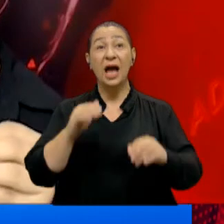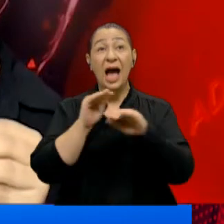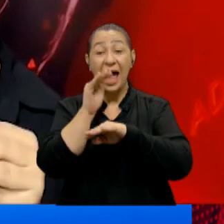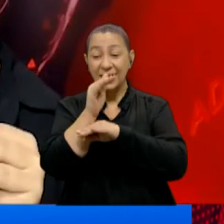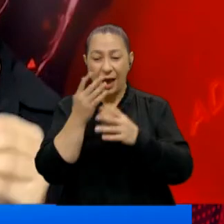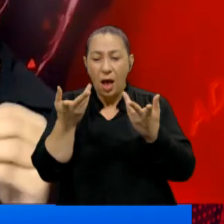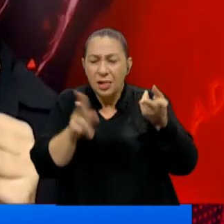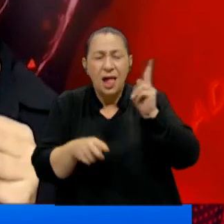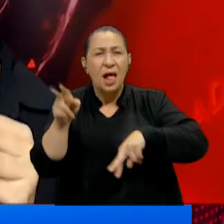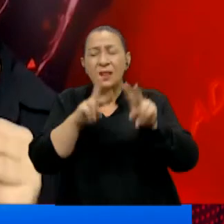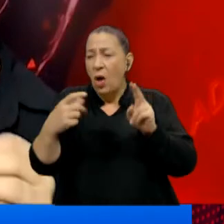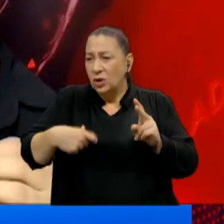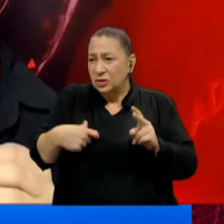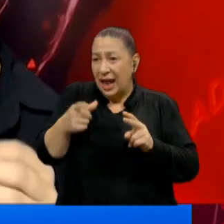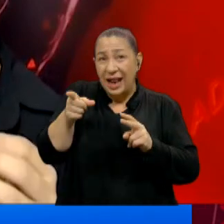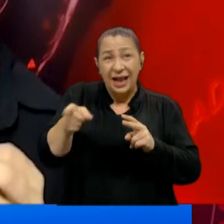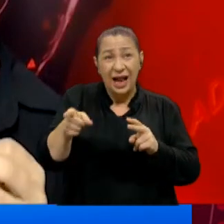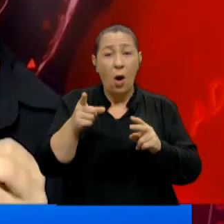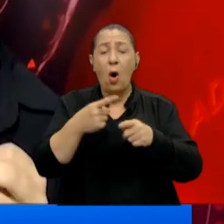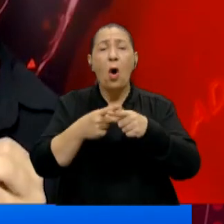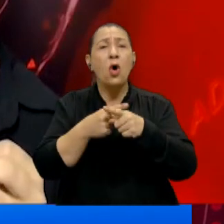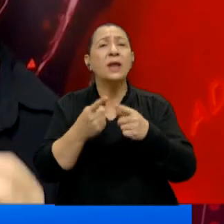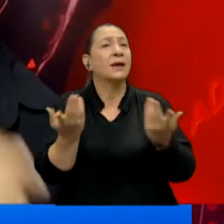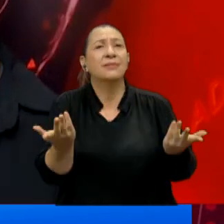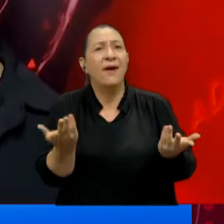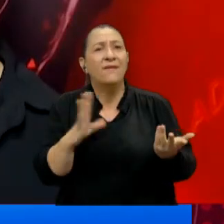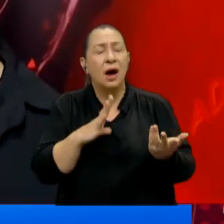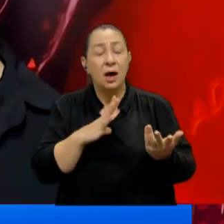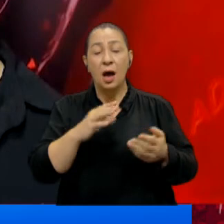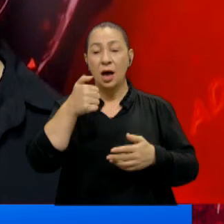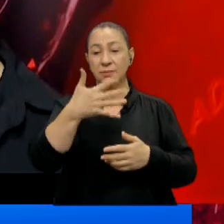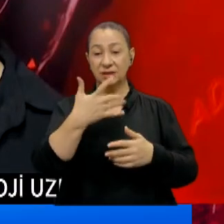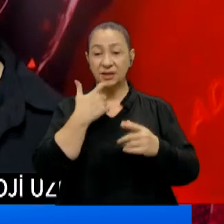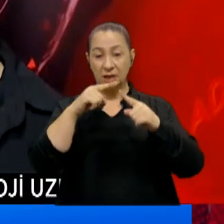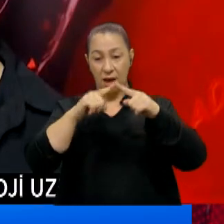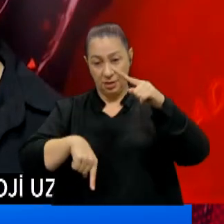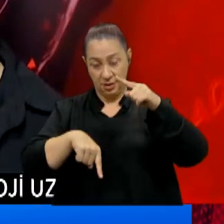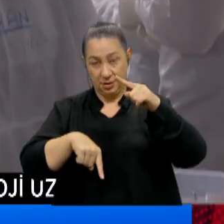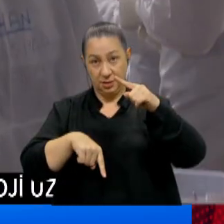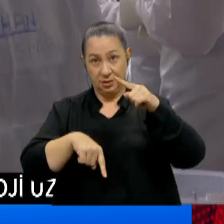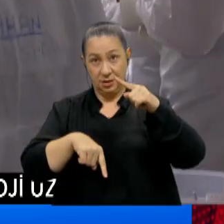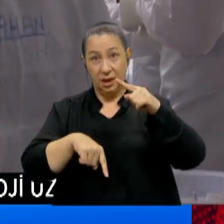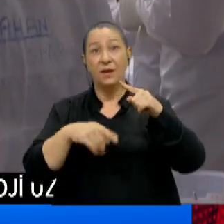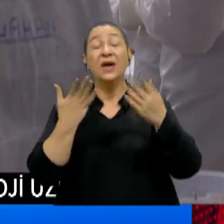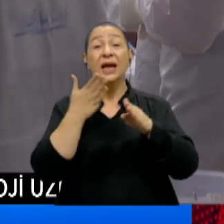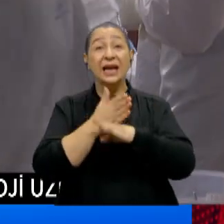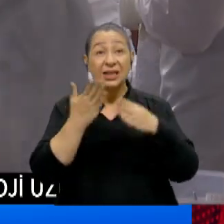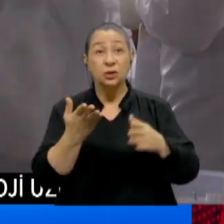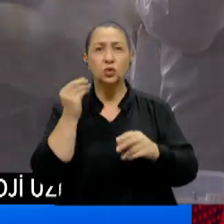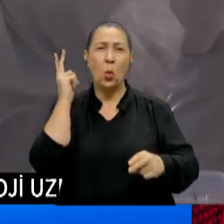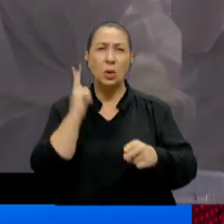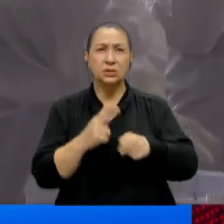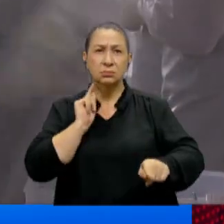Hayatını kaybedenlerin özellikle ortak noktası ne hocam? 65 yaş altı grup ve gerçekten çok